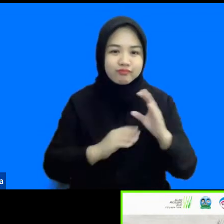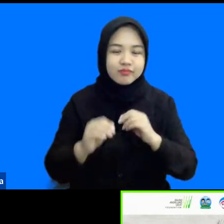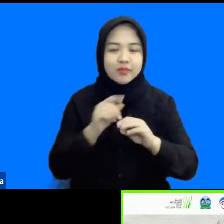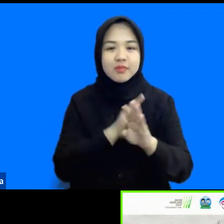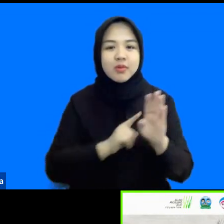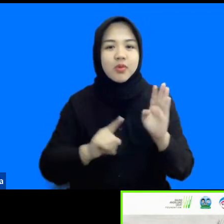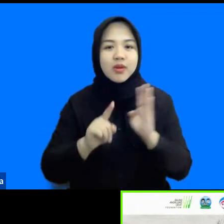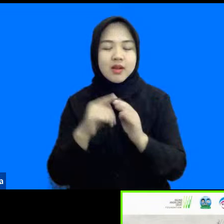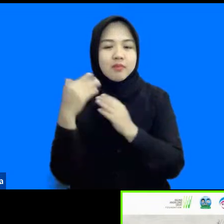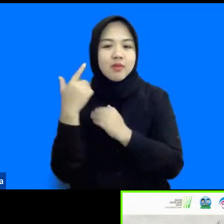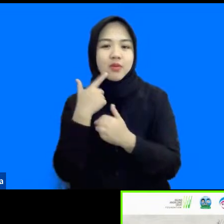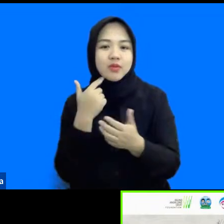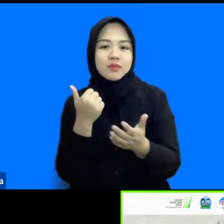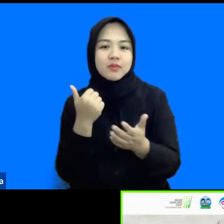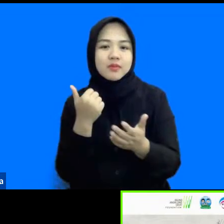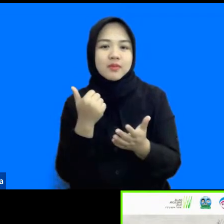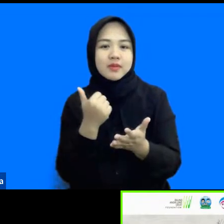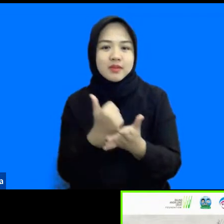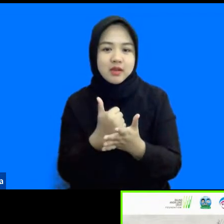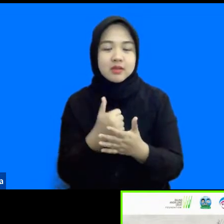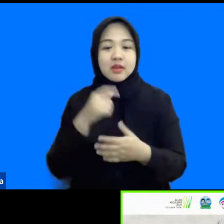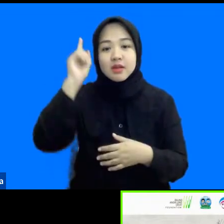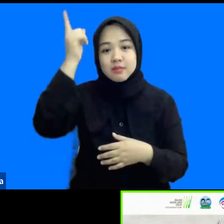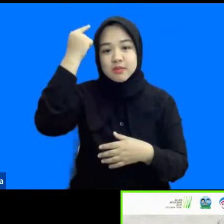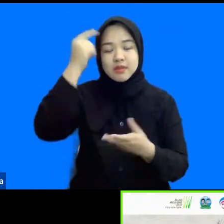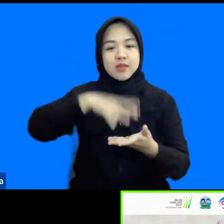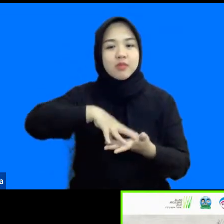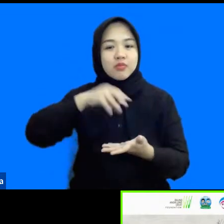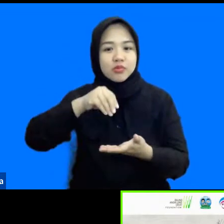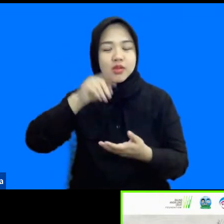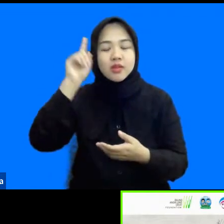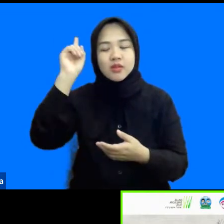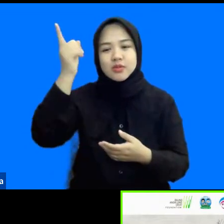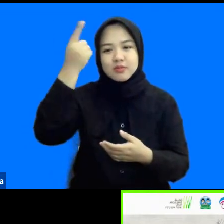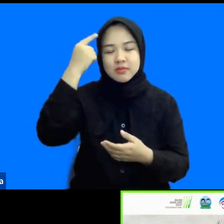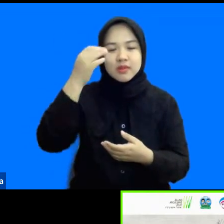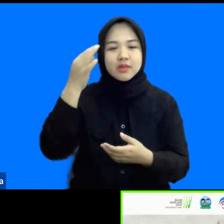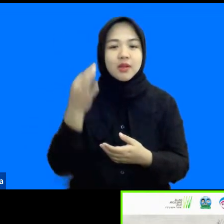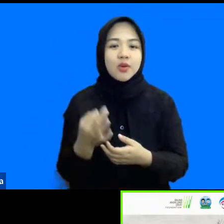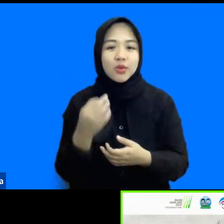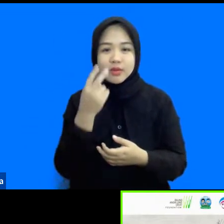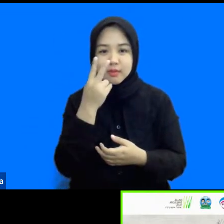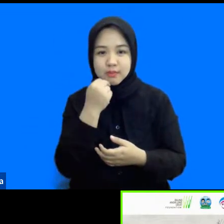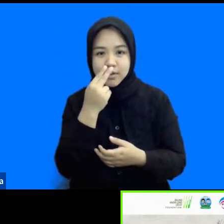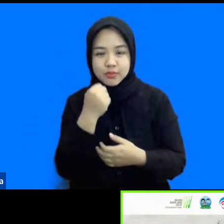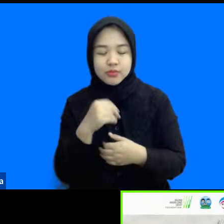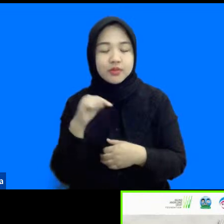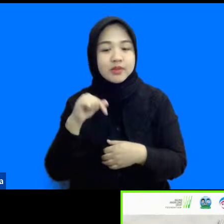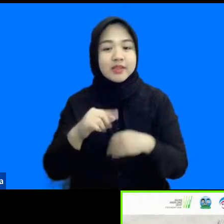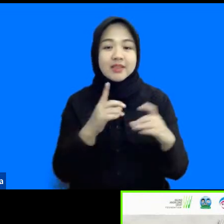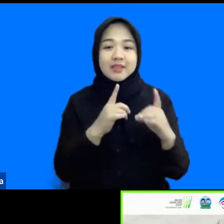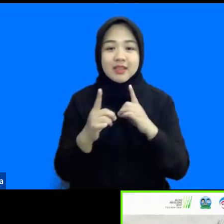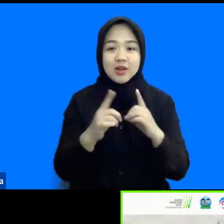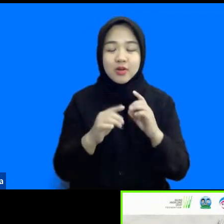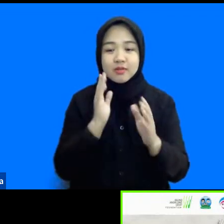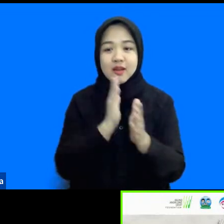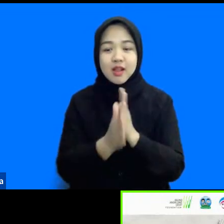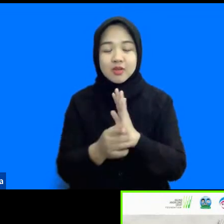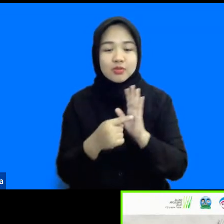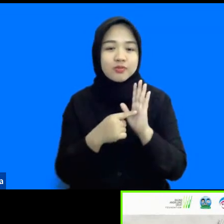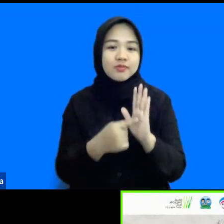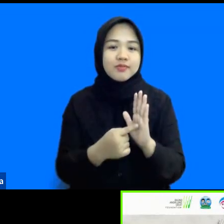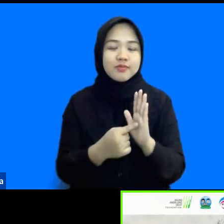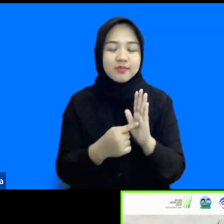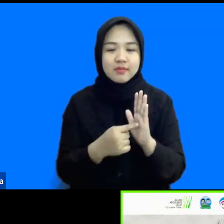perwakilan pemangku kebijakan, baik dari pemerintah pusat maupun pemerintah Kota Bandung. Dialog ini akan disiarkan secara langsung